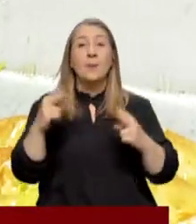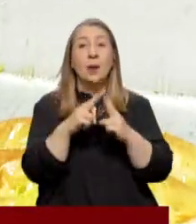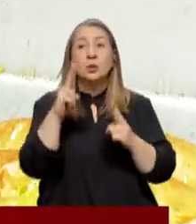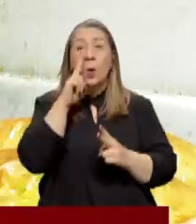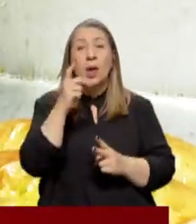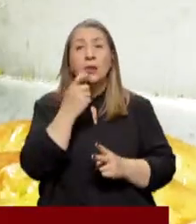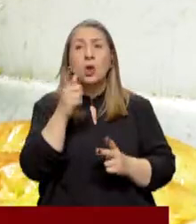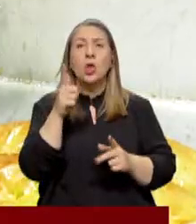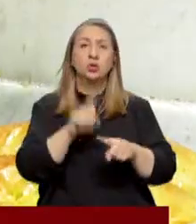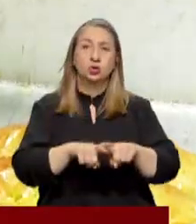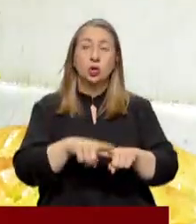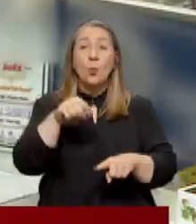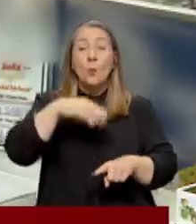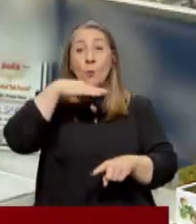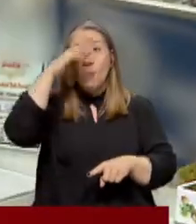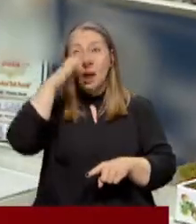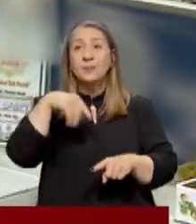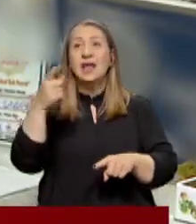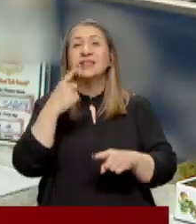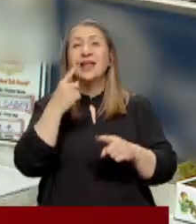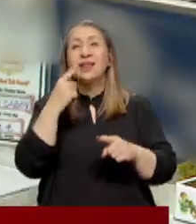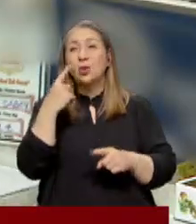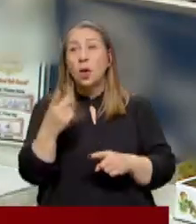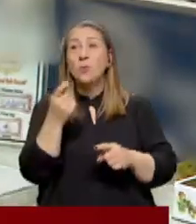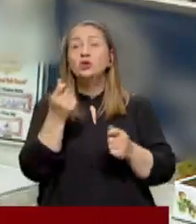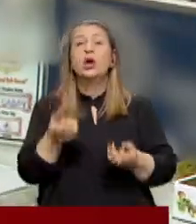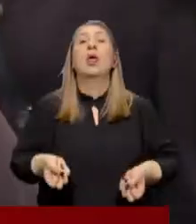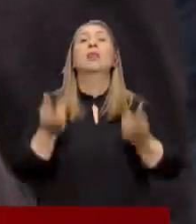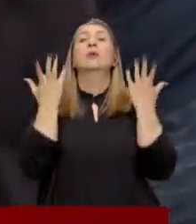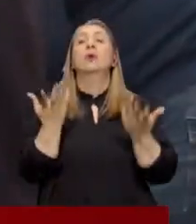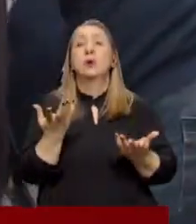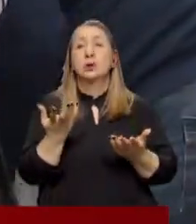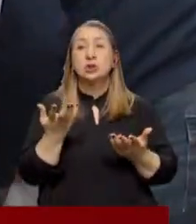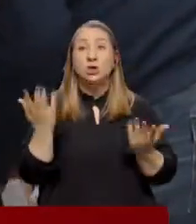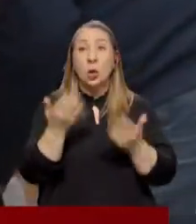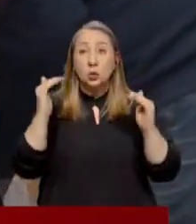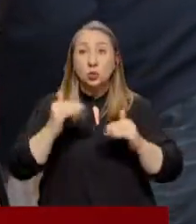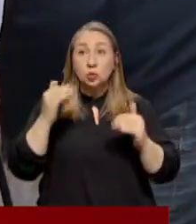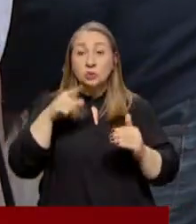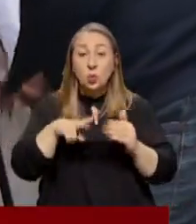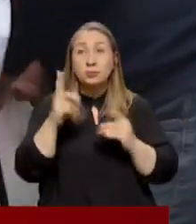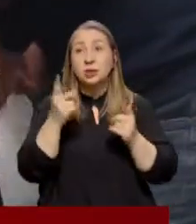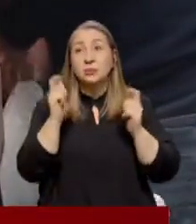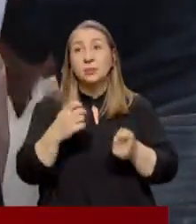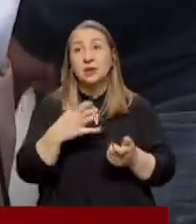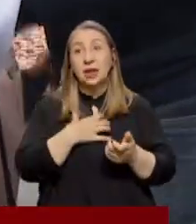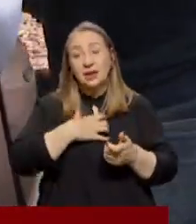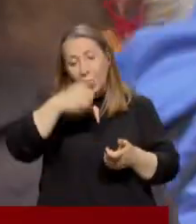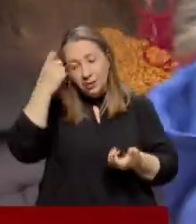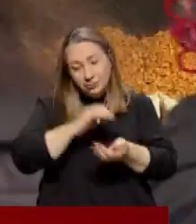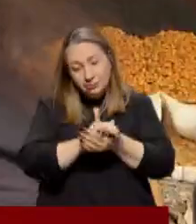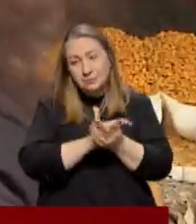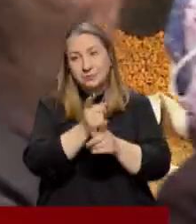son yıllarda lükstü. Bu bayram diğer tatlılara da bütçe yetmiyor. Daha yani ucuz bir yollu bir şey yapacağım kendi